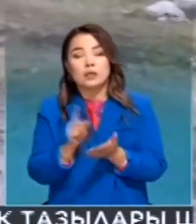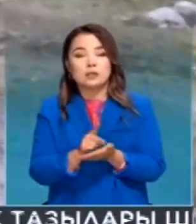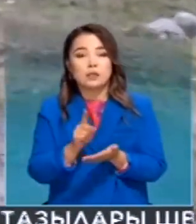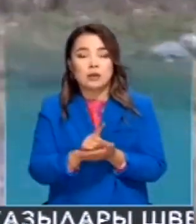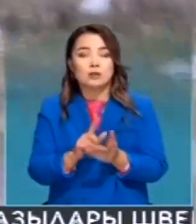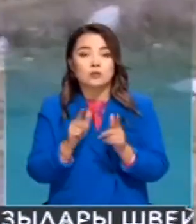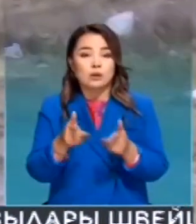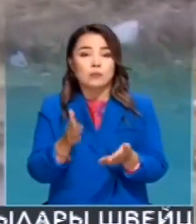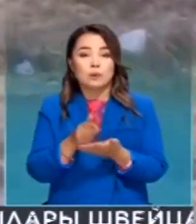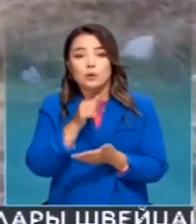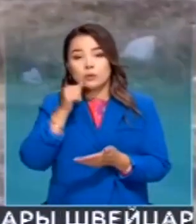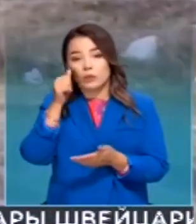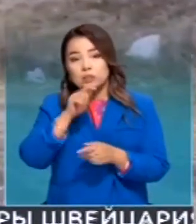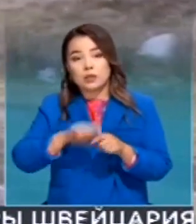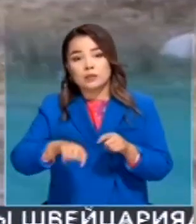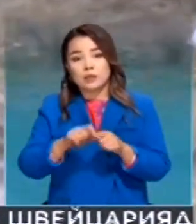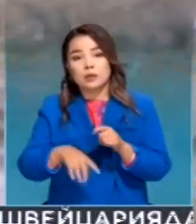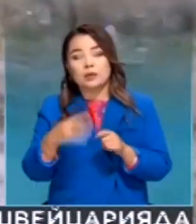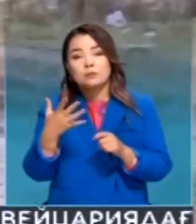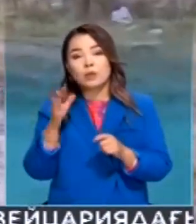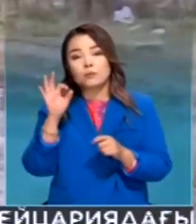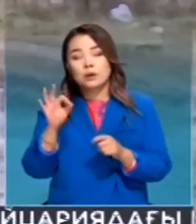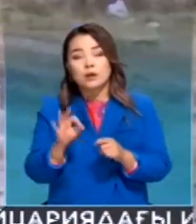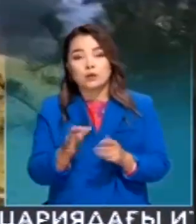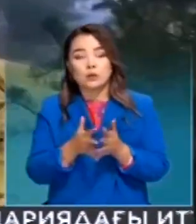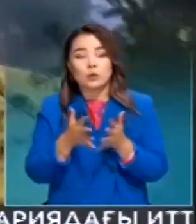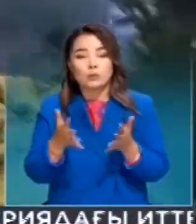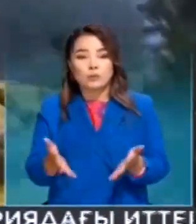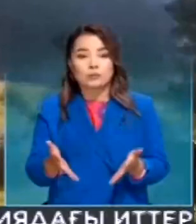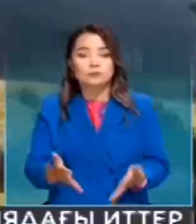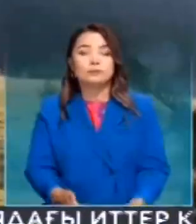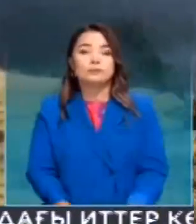түскен. Бұл өткен жылмен салыстырғанда 45%-ға көп.